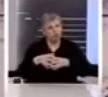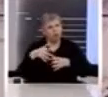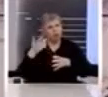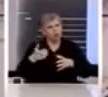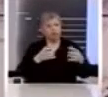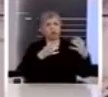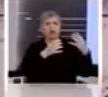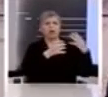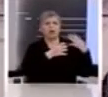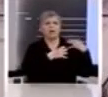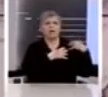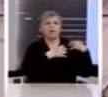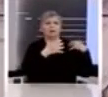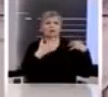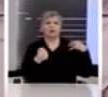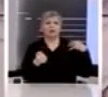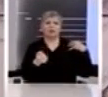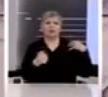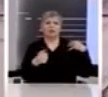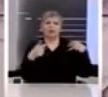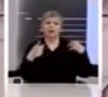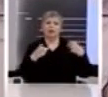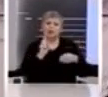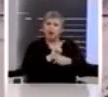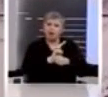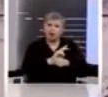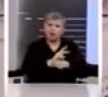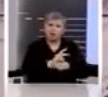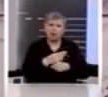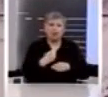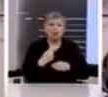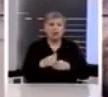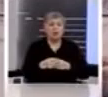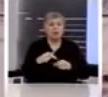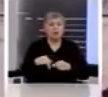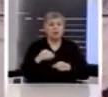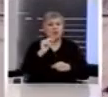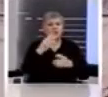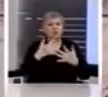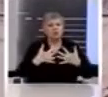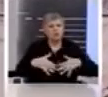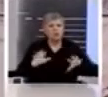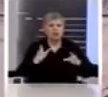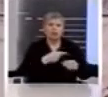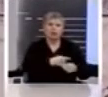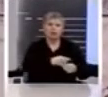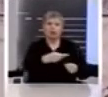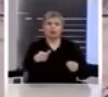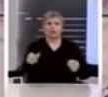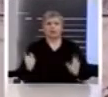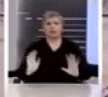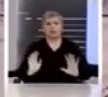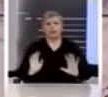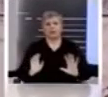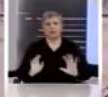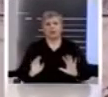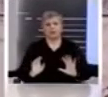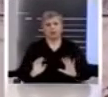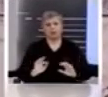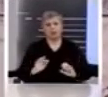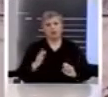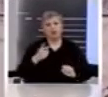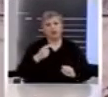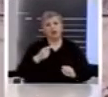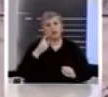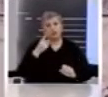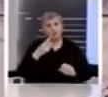ευθύνη και να καταθέσουν τα έγγραφα στη Βουλή ή δημοσίως. Κατά τη γνώμη μου, είναι